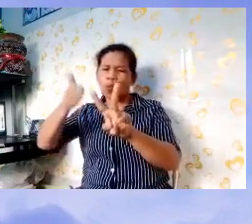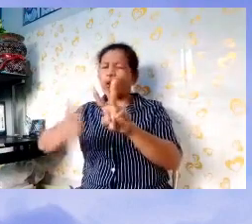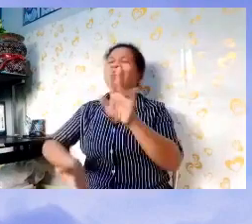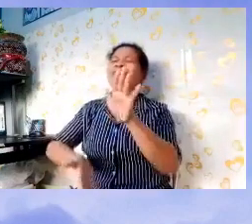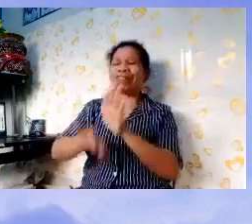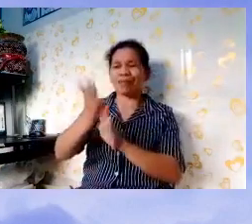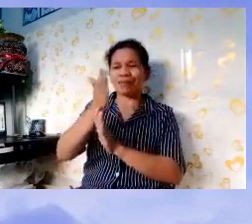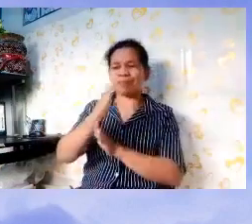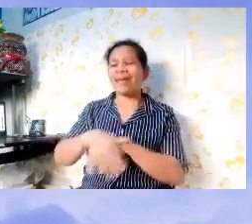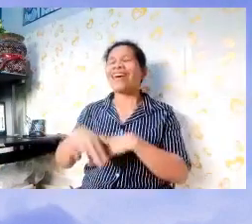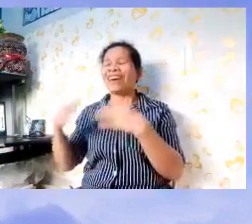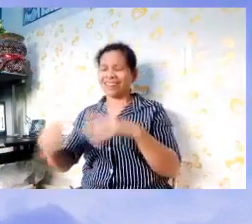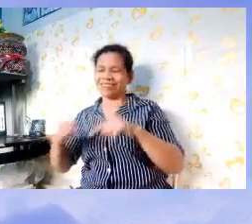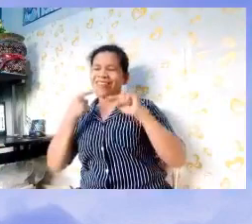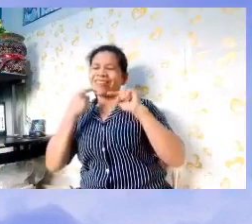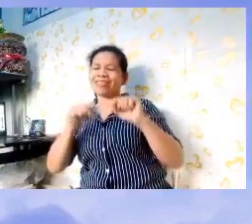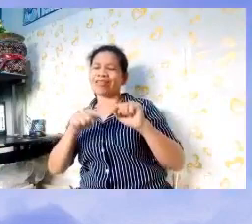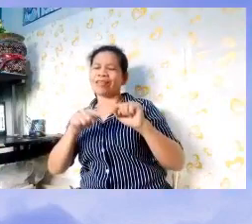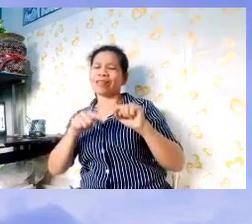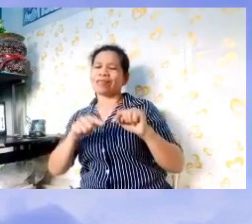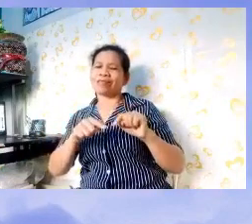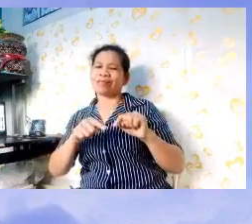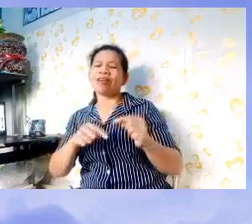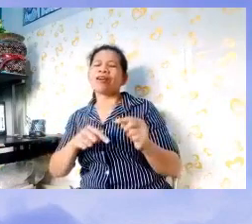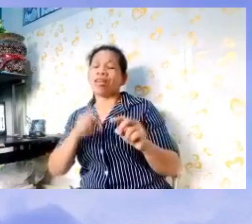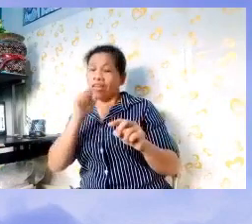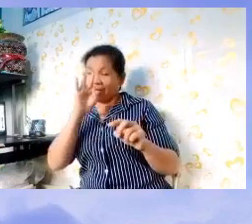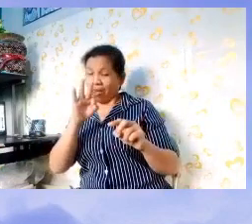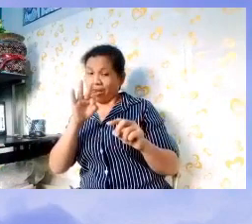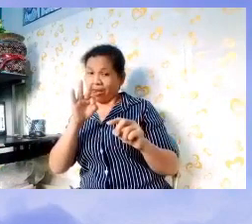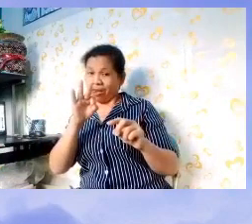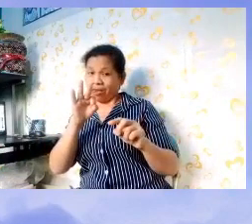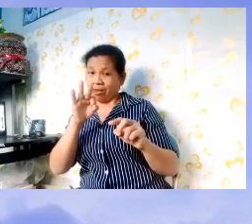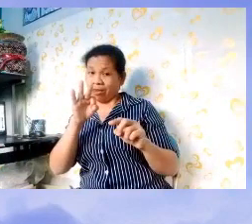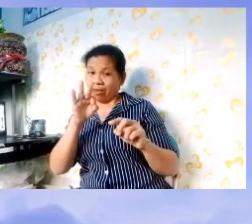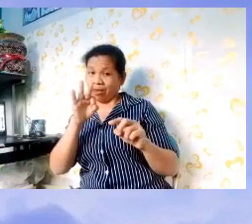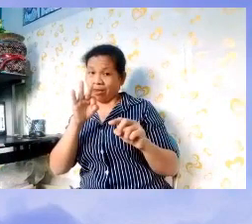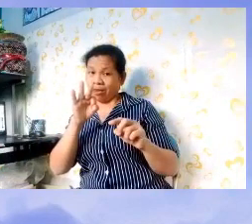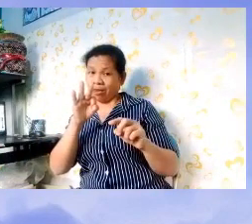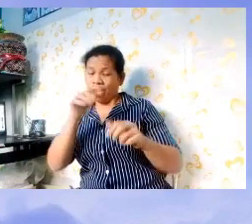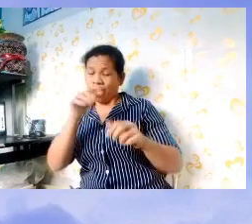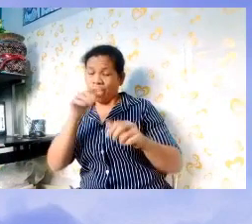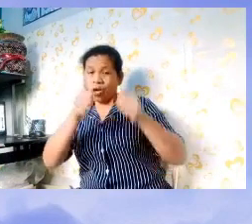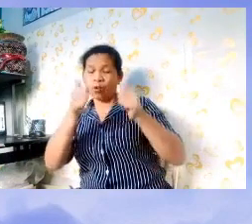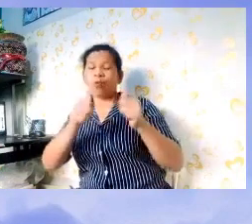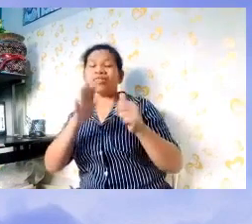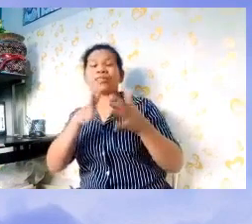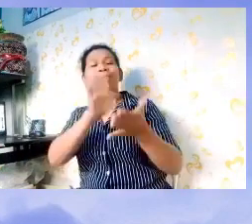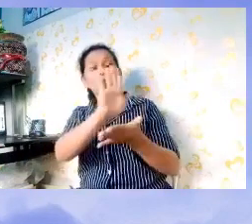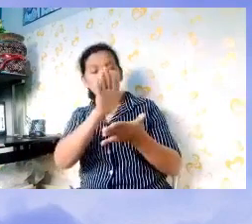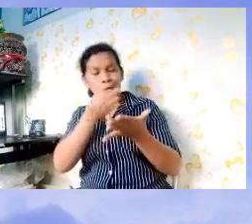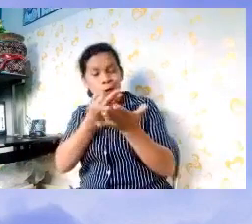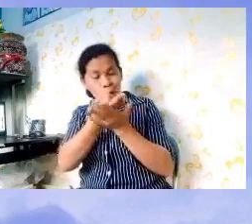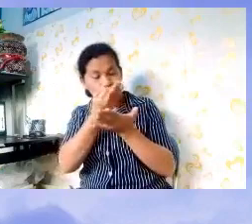mismong paglalaban between the spiritual nature and our